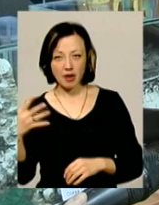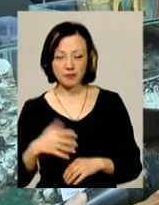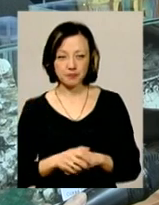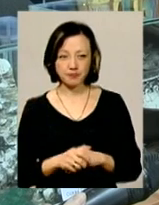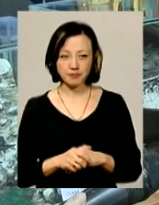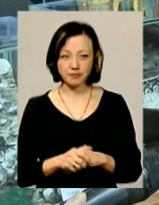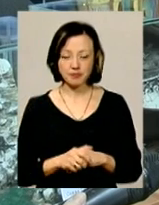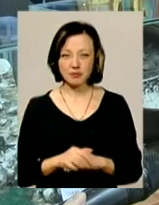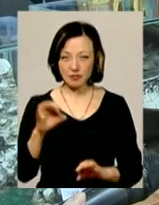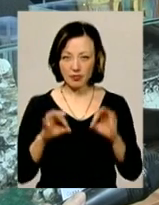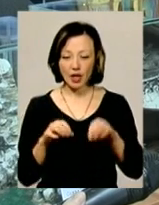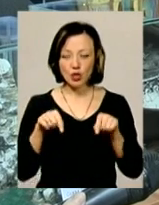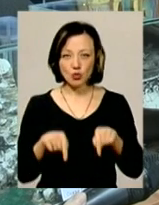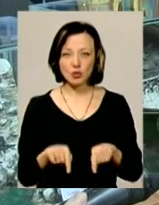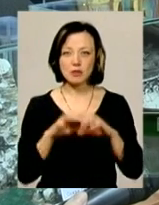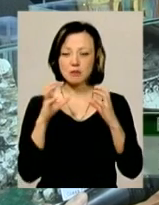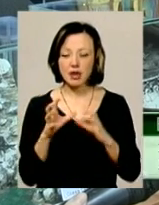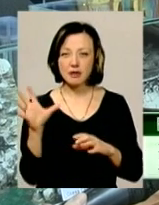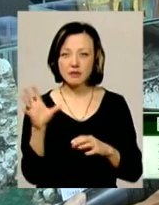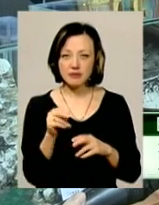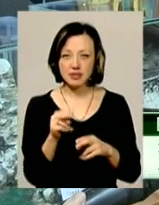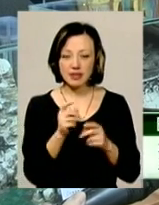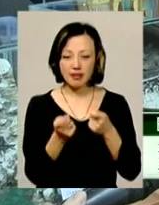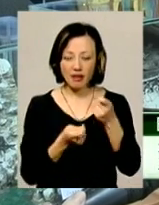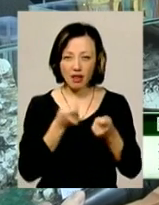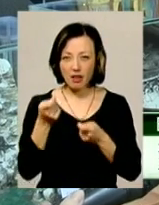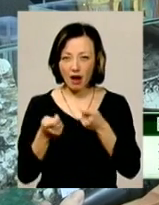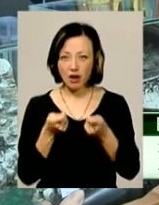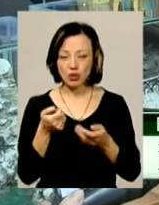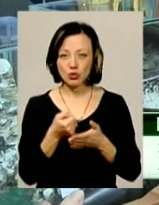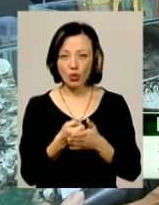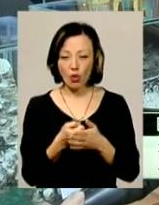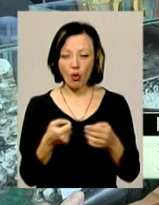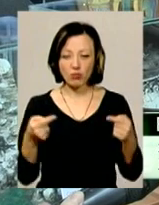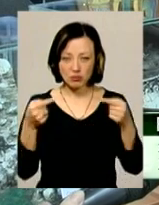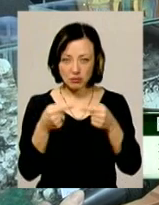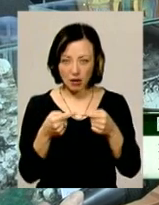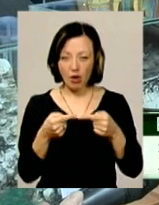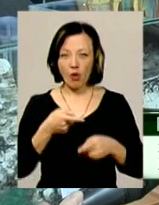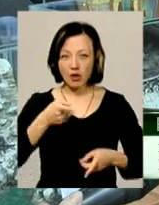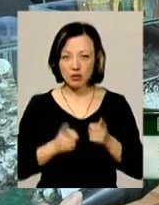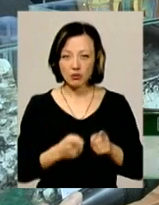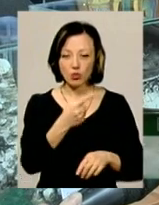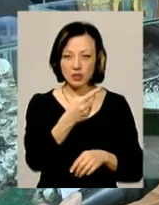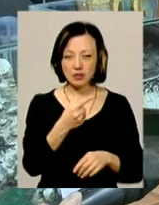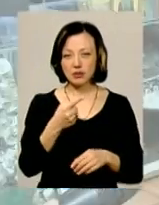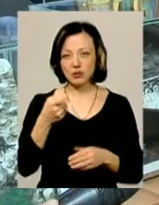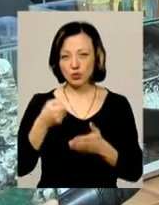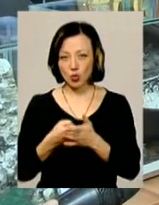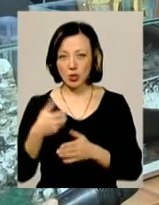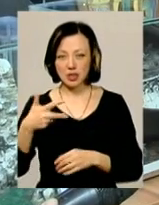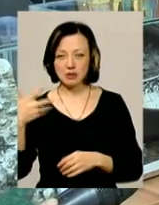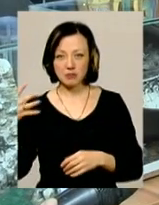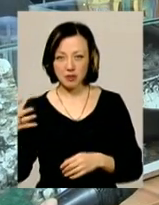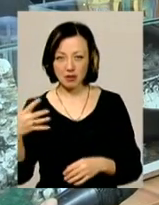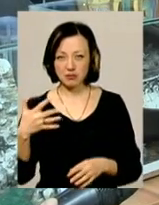Тут збережені всі деталі до оригіналу у масштабі 1 до 35. Деякі